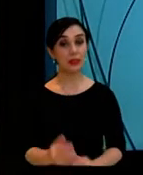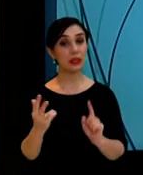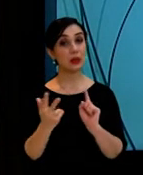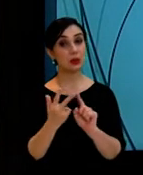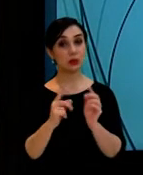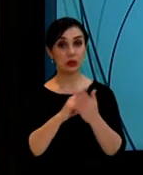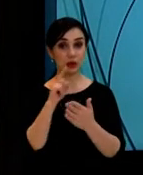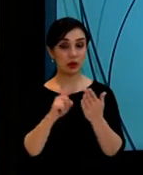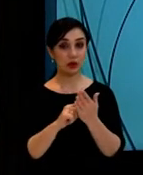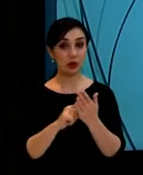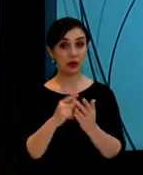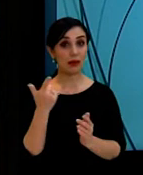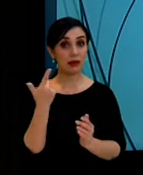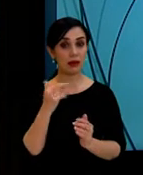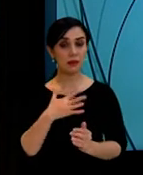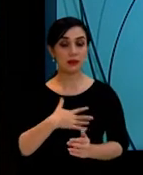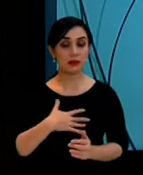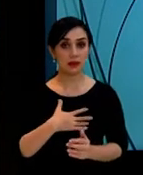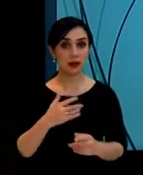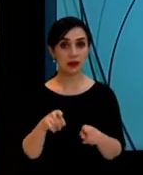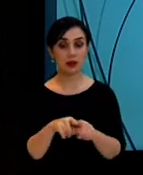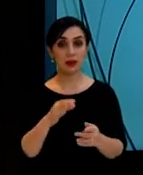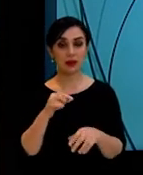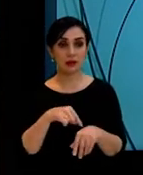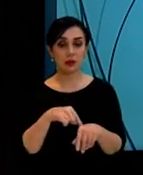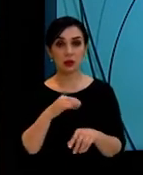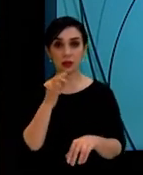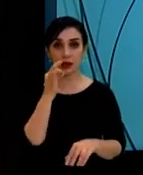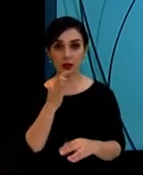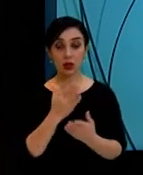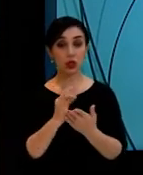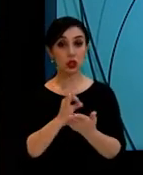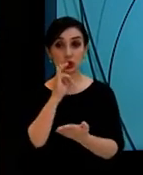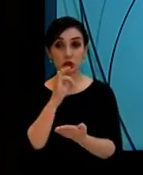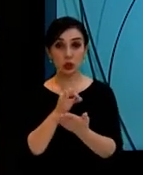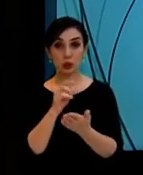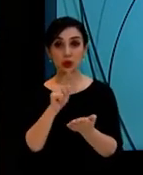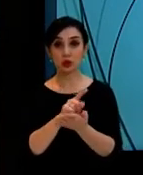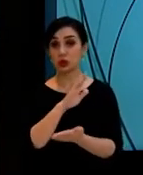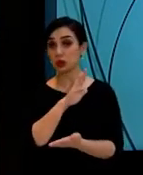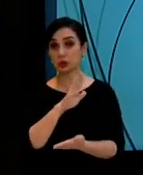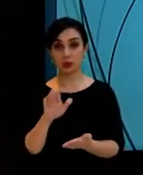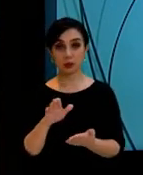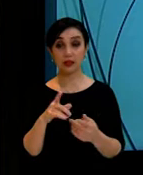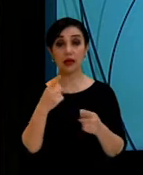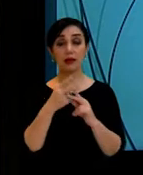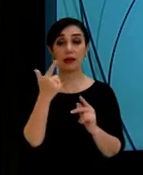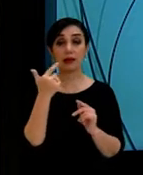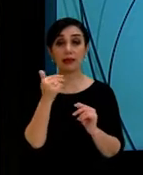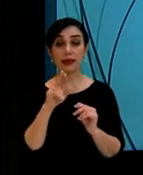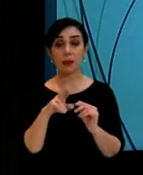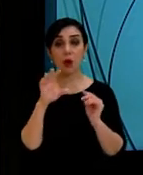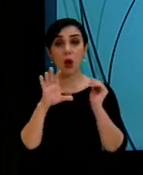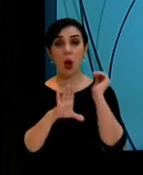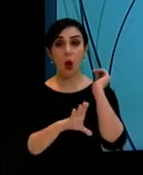3-chi savol. Gaplar his-hayajon bilan aytilsa-yu, javob berish shart bo'lmasa, gap oxiriga